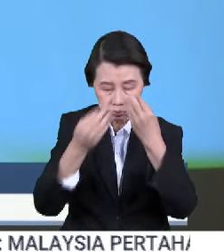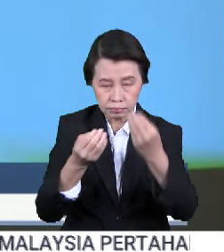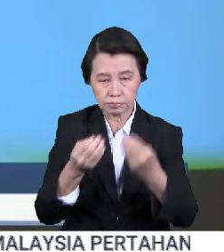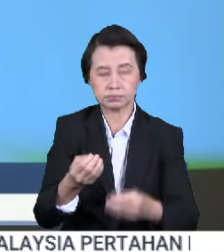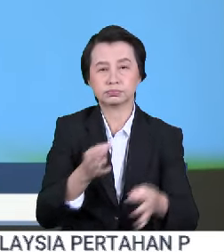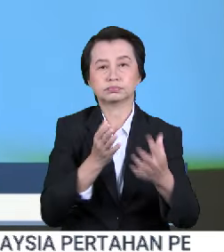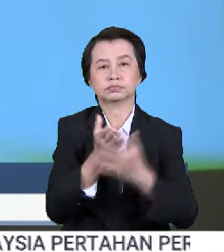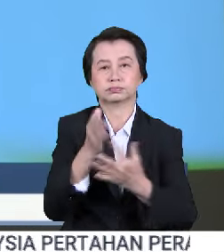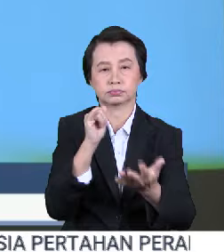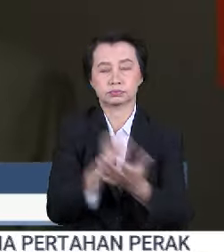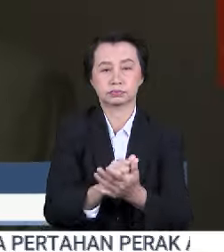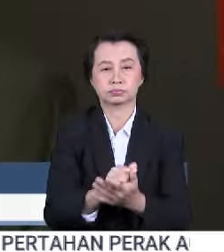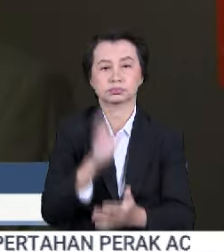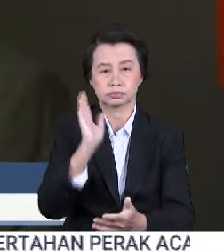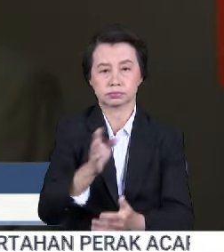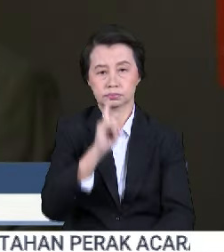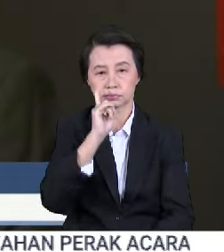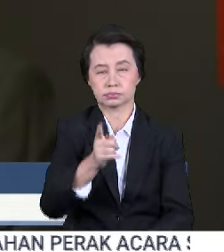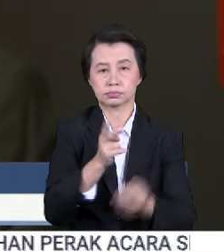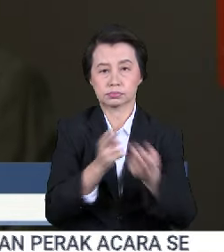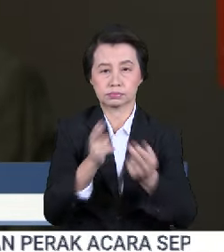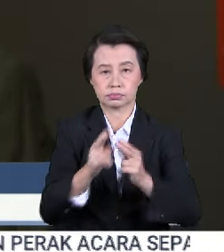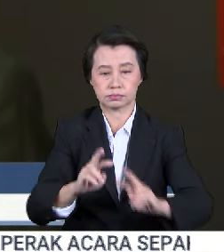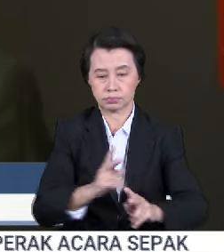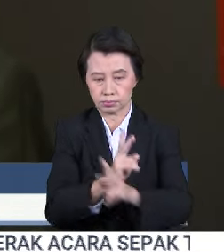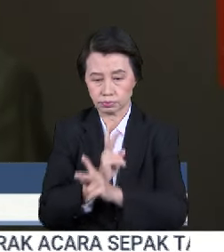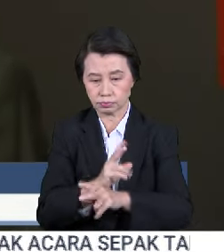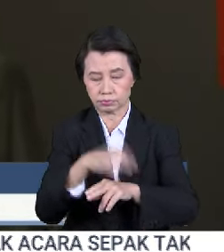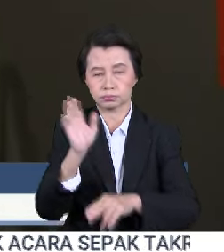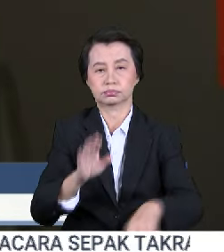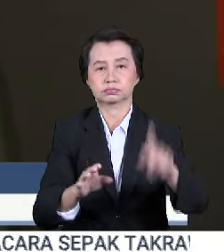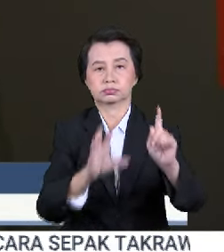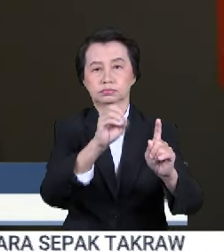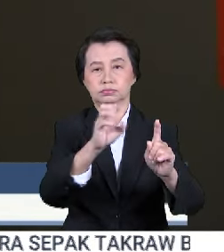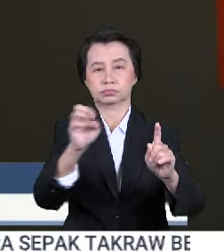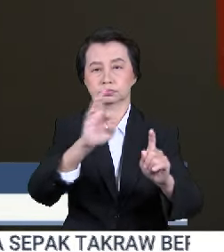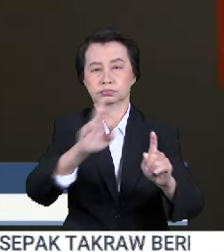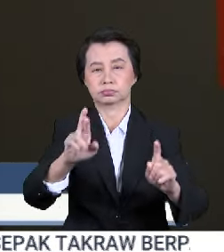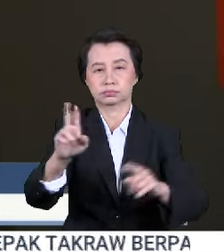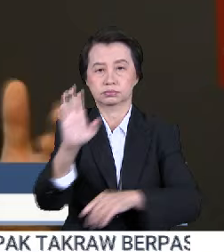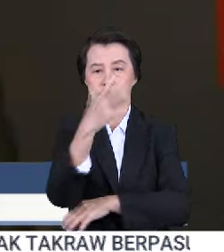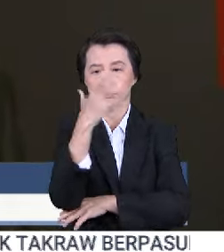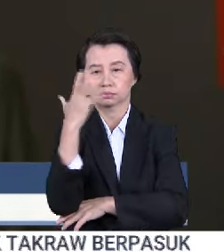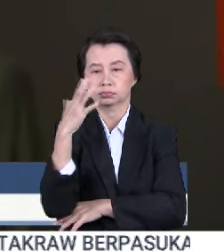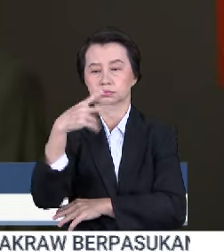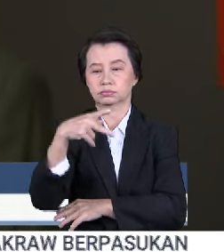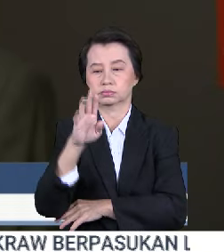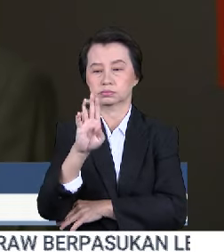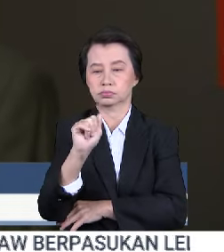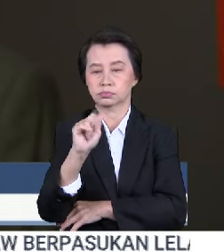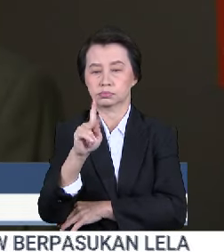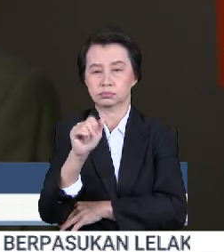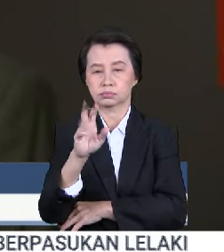melaluinya juga akan memastikan usaha pemeliharaan lebih 100.000 hektar pokok bakau terjamin dengan